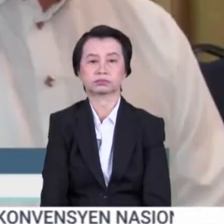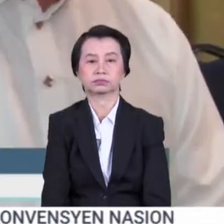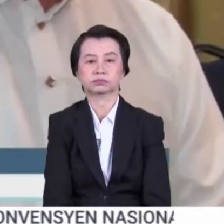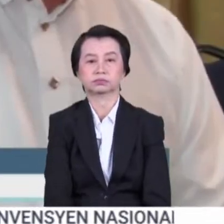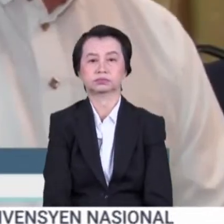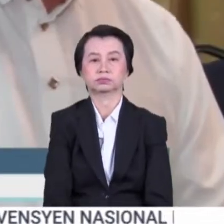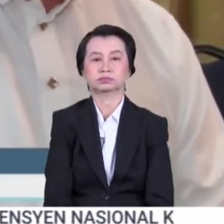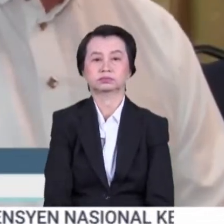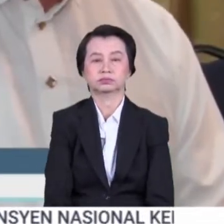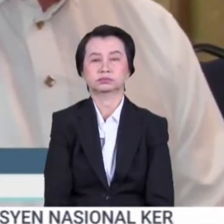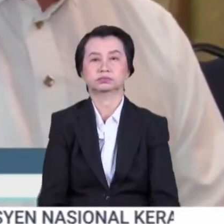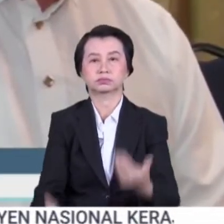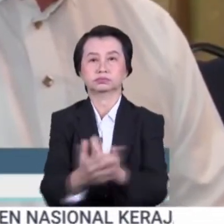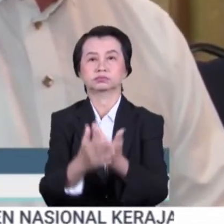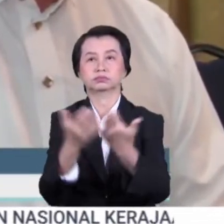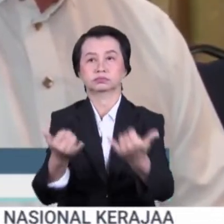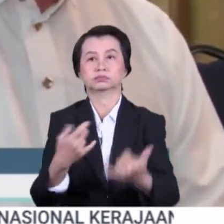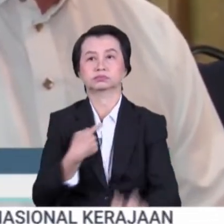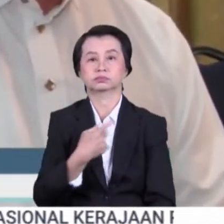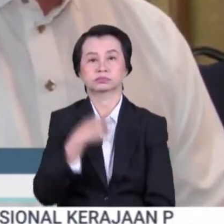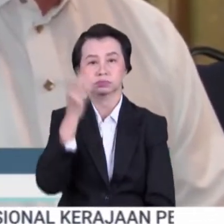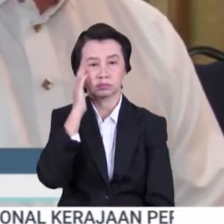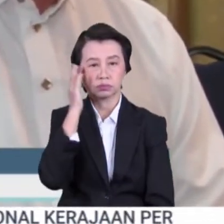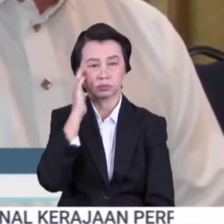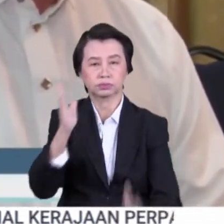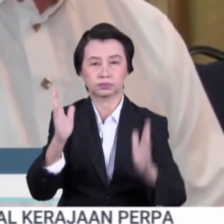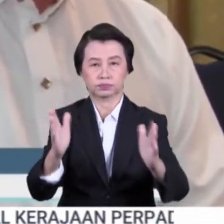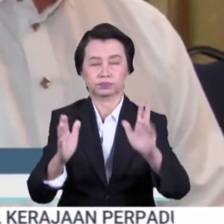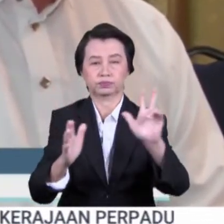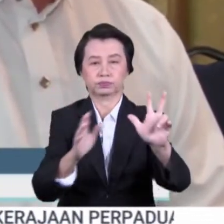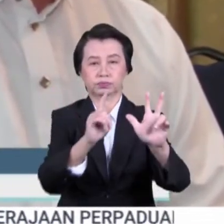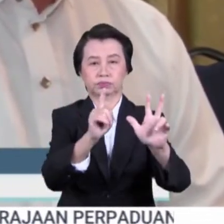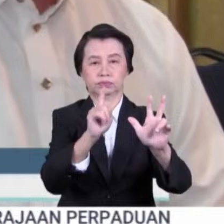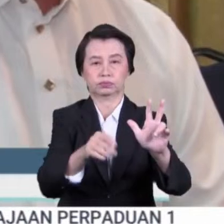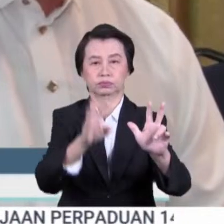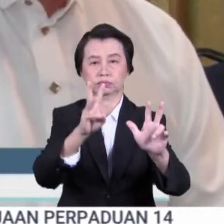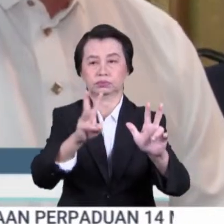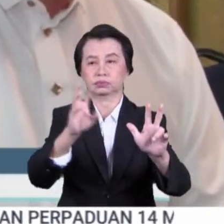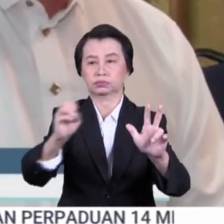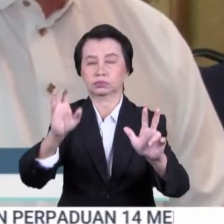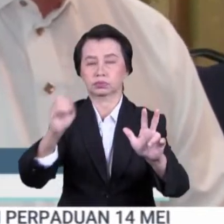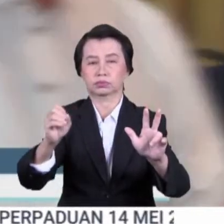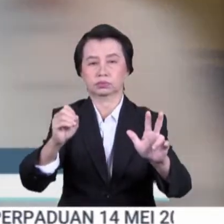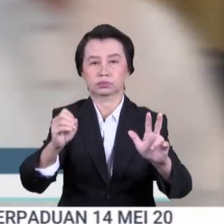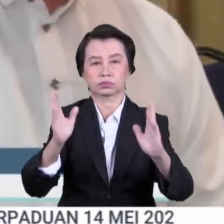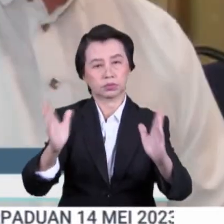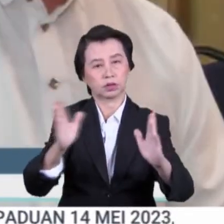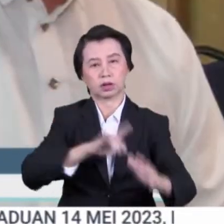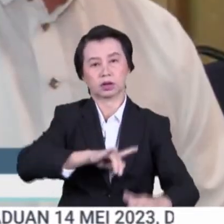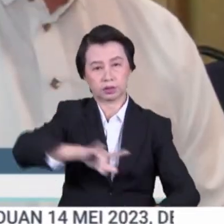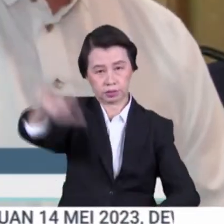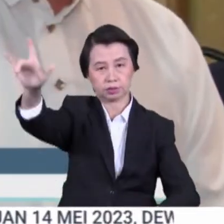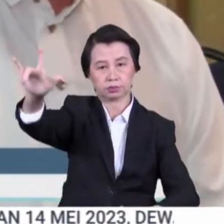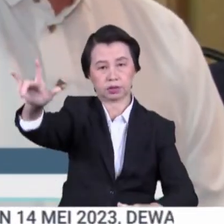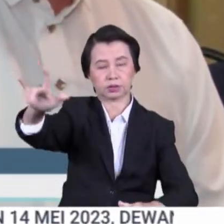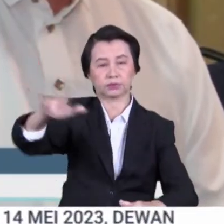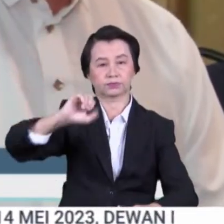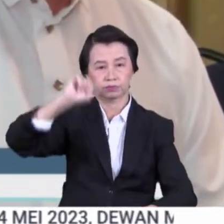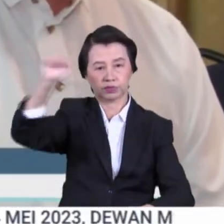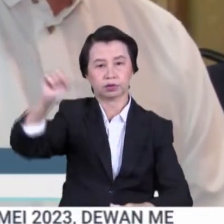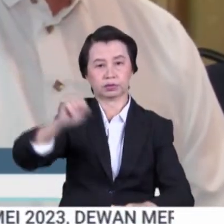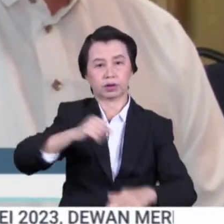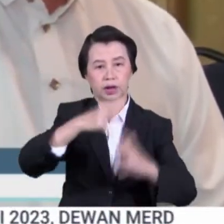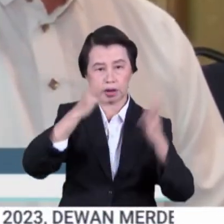Nah, so far yang kita tahu seperti mana kuota 31,600 insyaAllah itulah yang kita akan terbangkan. Dari Sabah kita mengharapkan